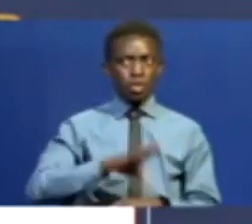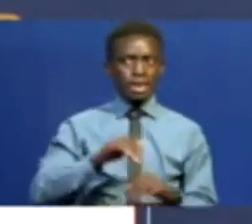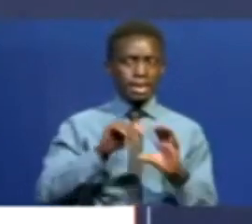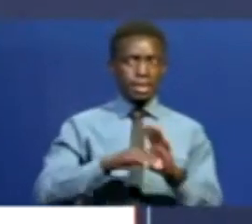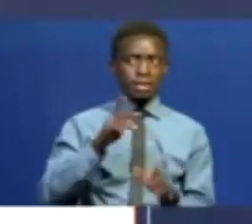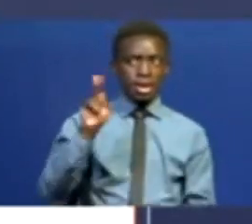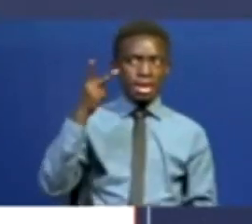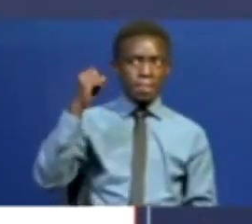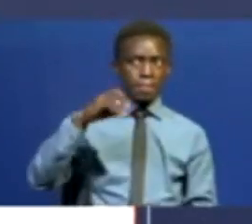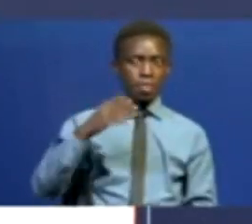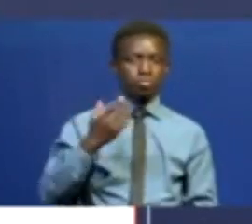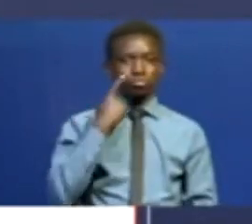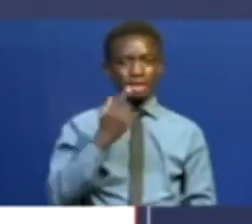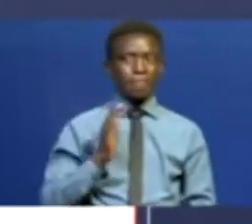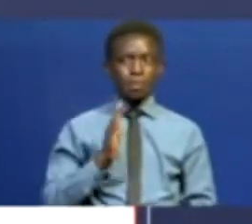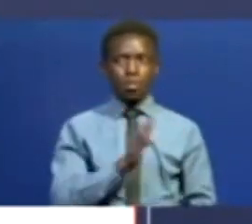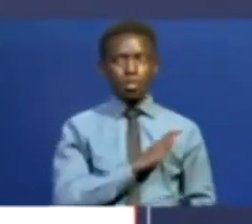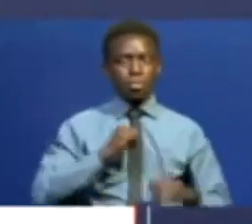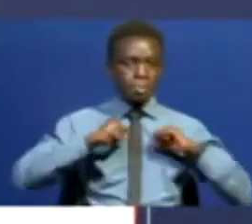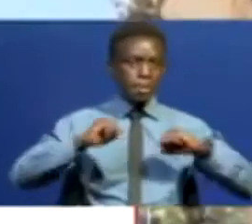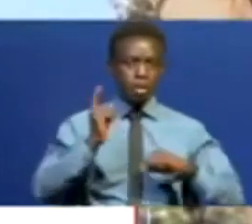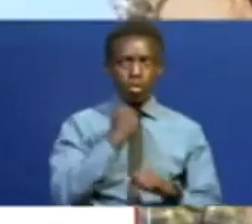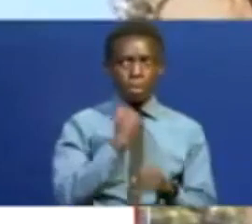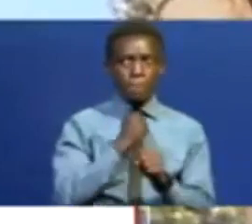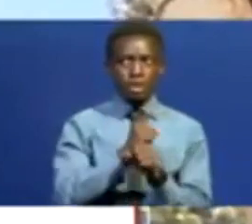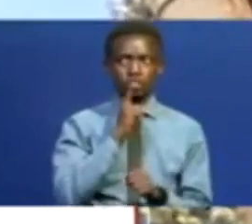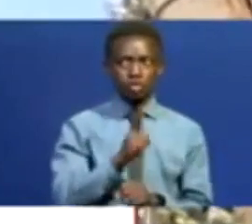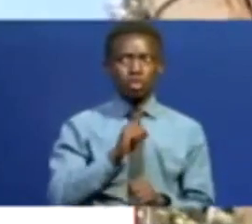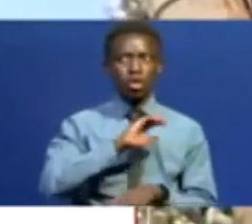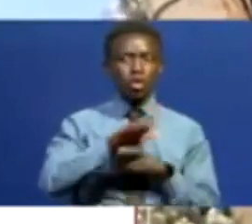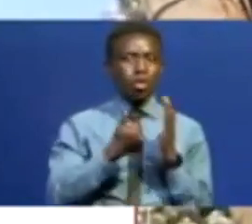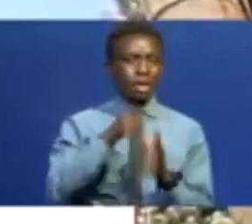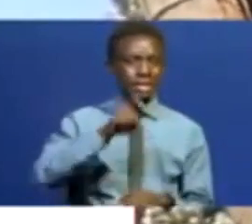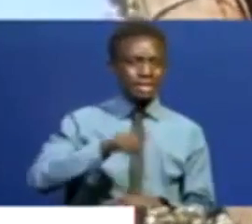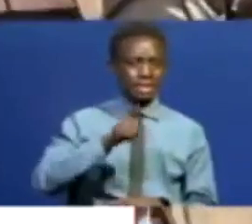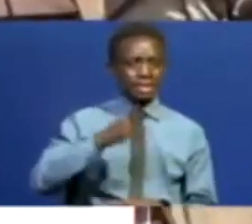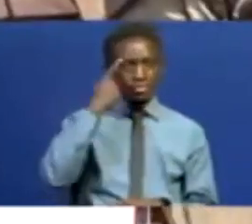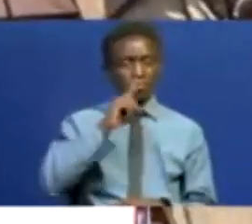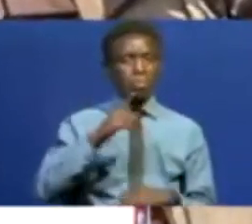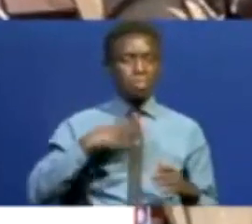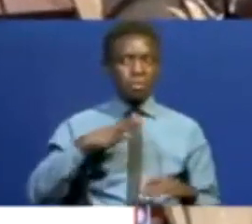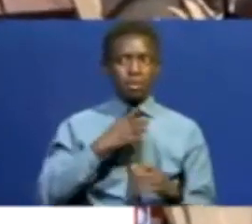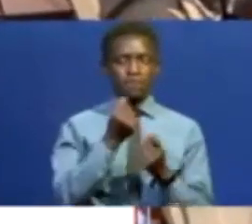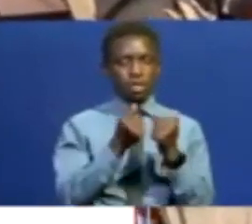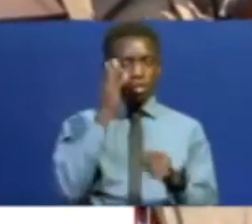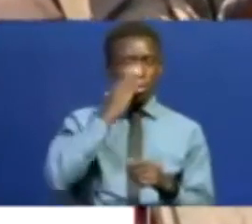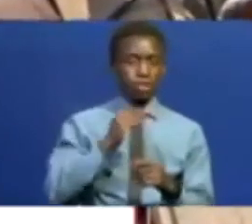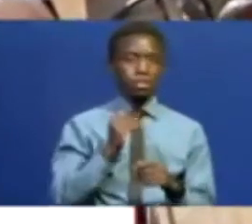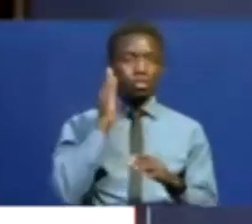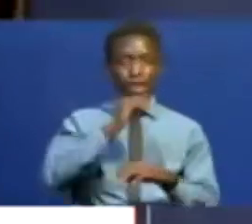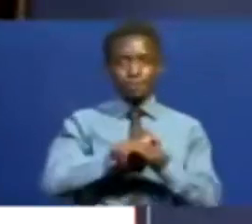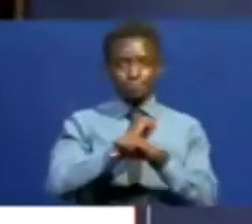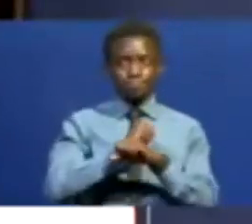bodi ya wakurugenzi ambayo yatahakikisha kuwa maslahi ya walio wachache yanalindwa kuambatana na kanuni za uongozi